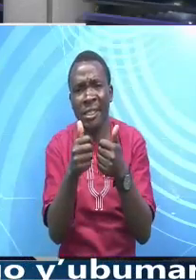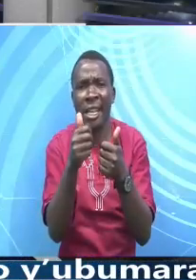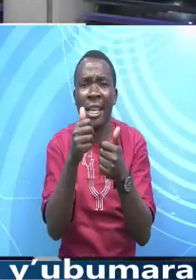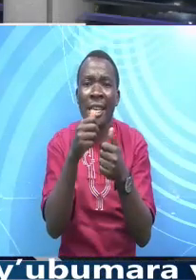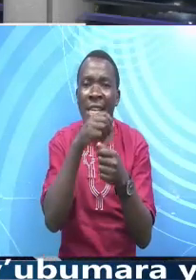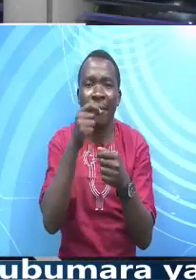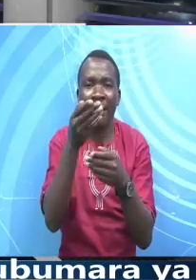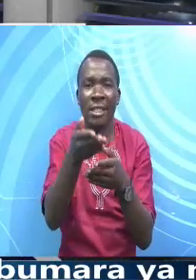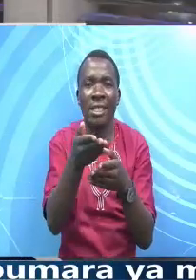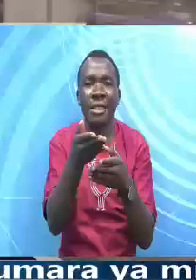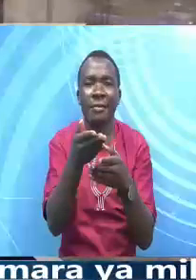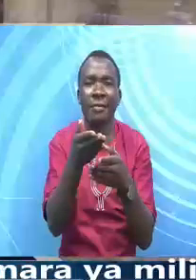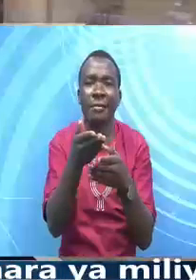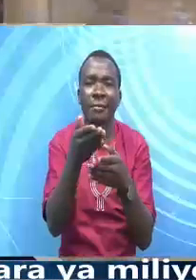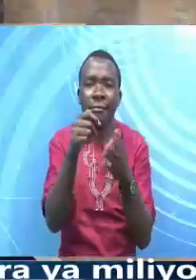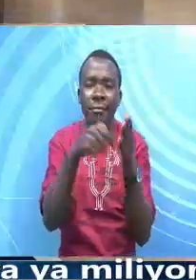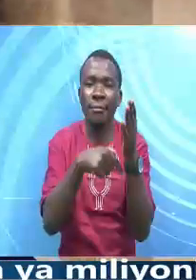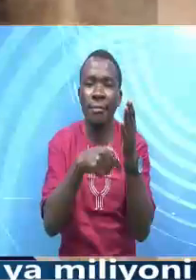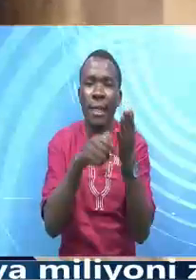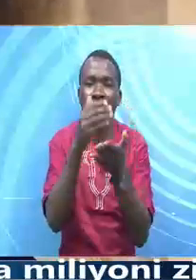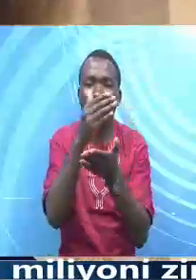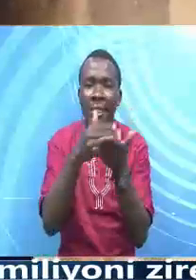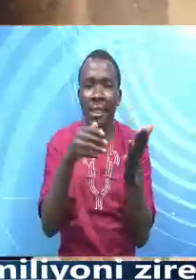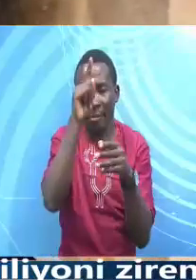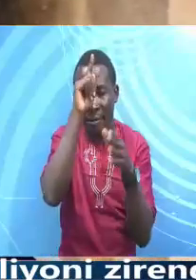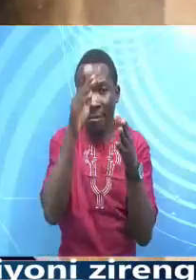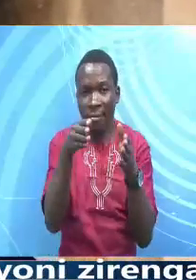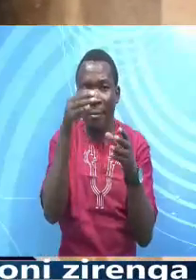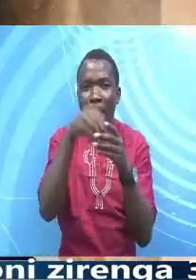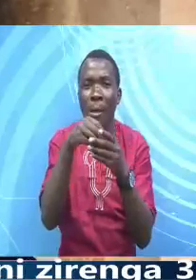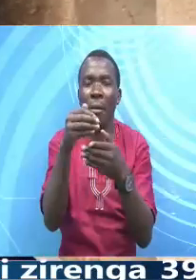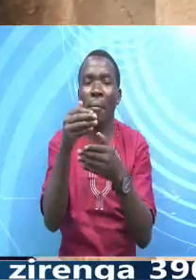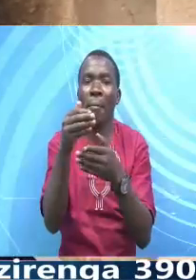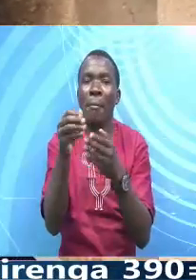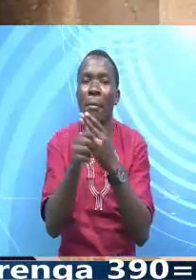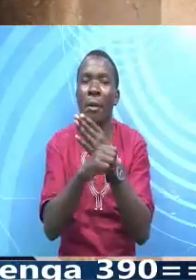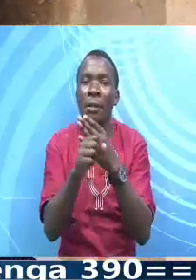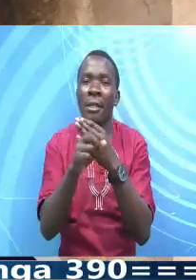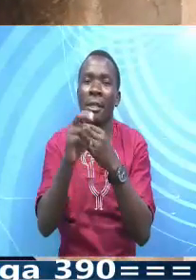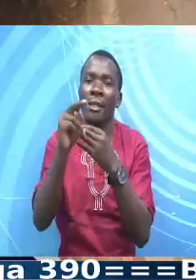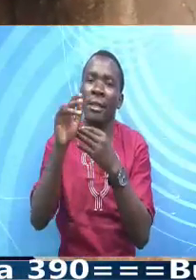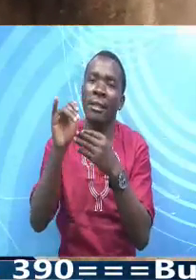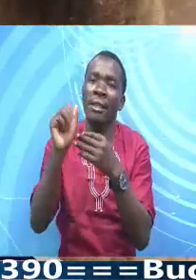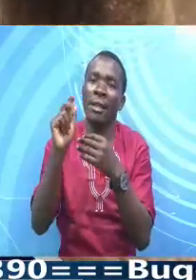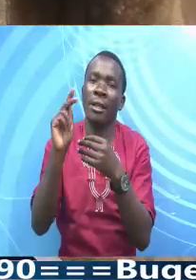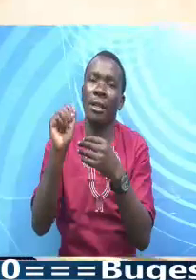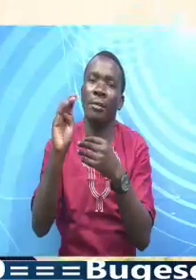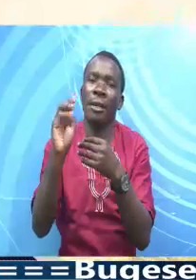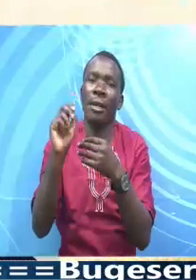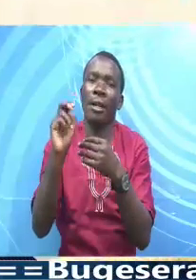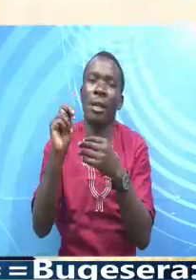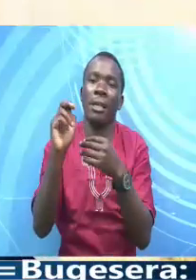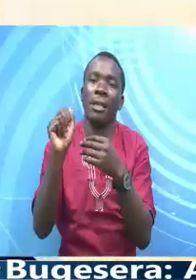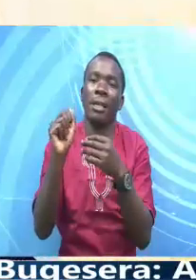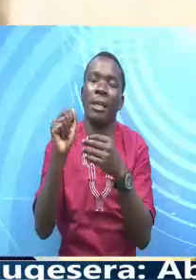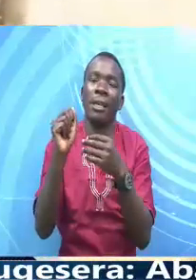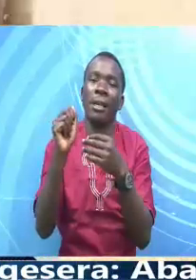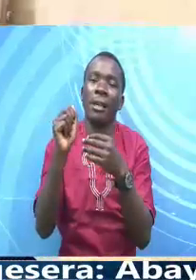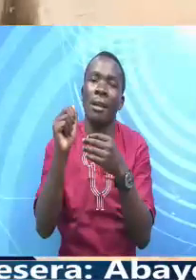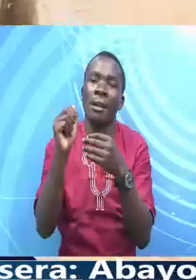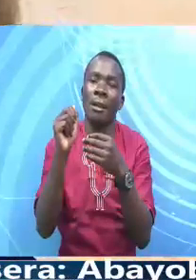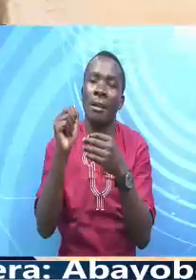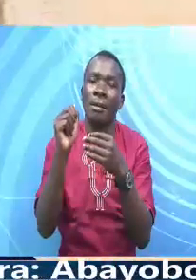burambye. Bamwe mu baturage batuye mu murenge wa Nyakabanda mu mudugudu wa Rwagitanga akagari ka Nyakabanda ya mbere baravuga ko babangamiwe n'umuturanyi wabo wahinduye